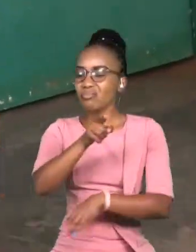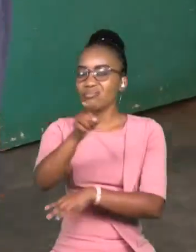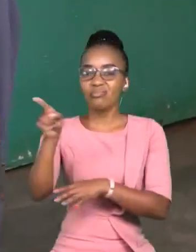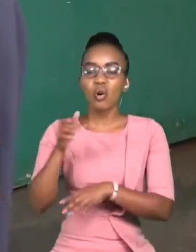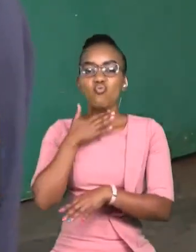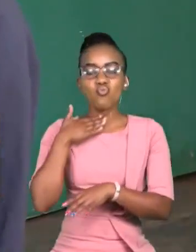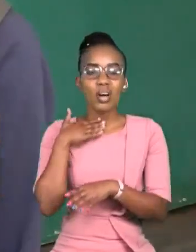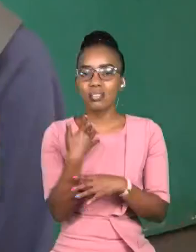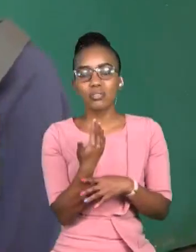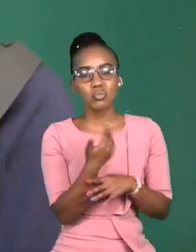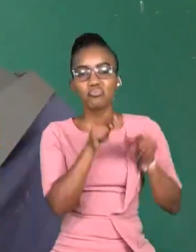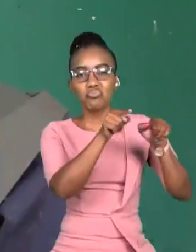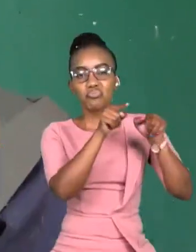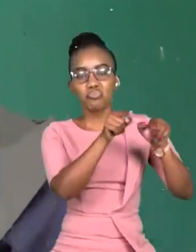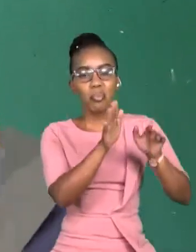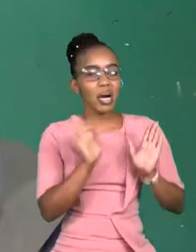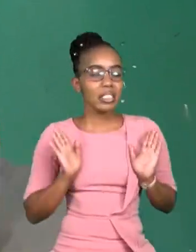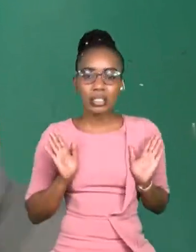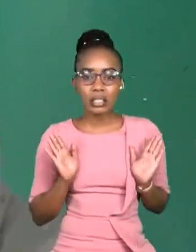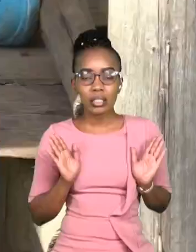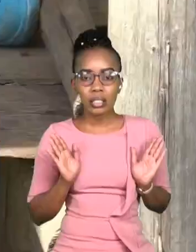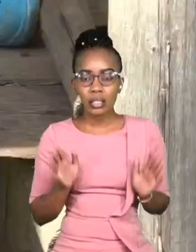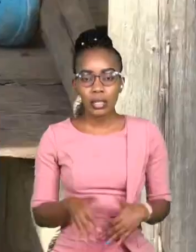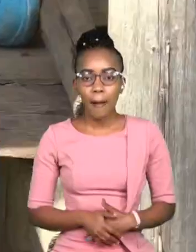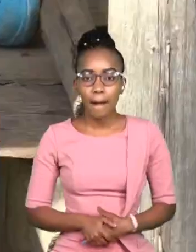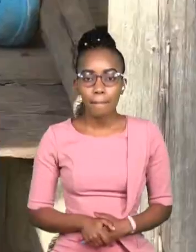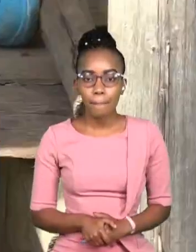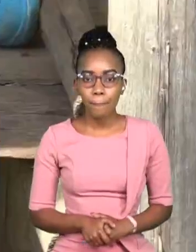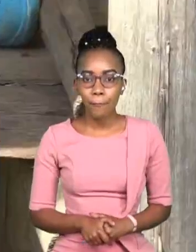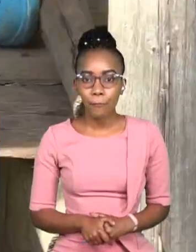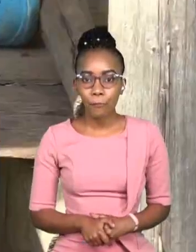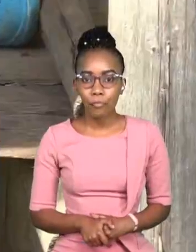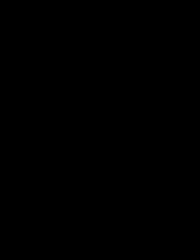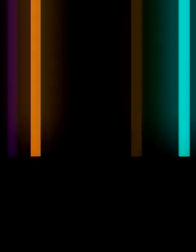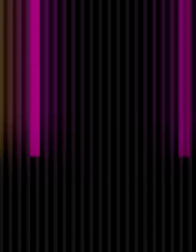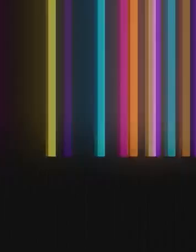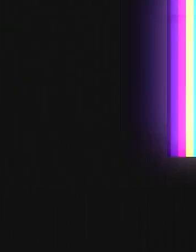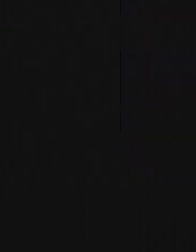kumchafulia jina kijijini. Taza Munga, Runinga ya Switch.